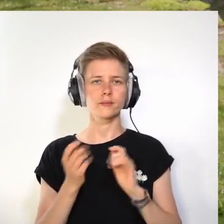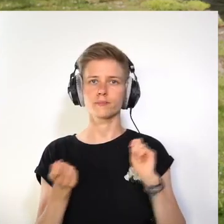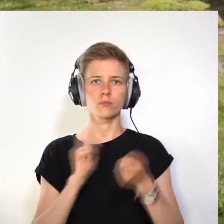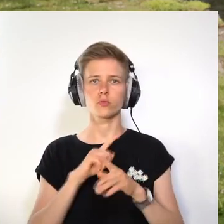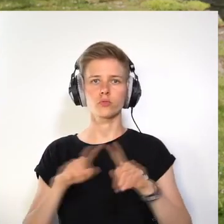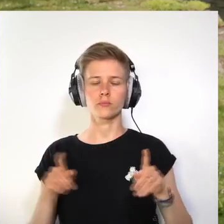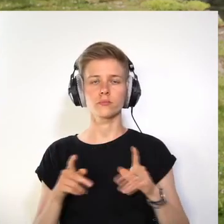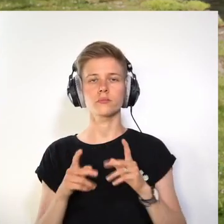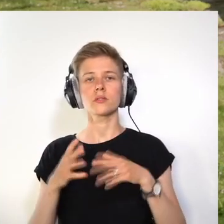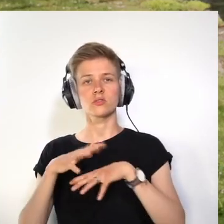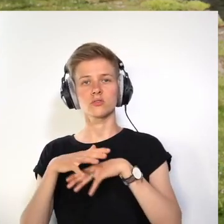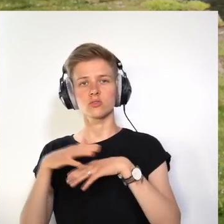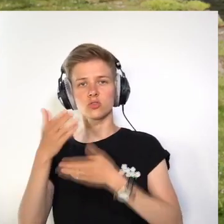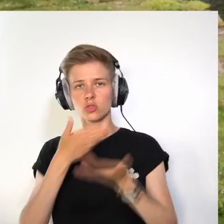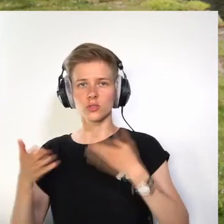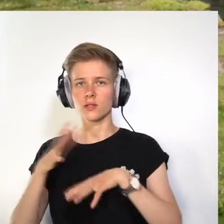myöskään sosiaali- ja terveysalalla.